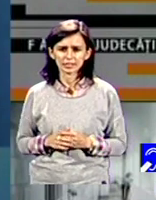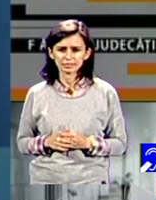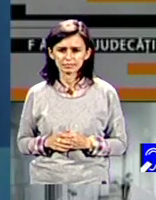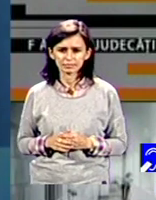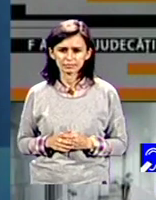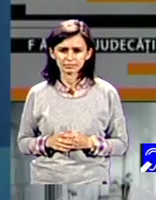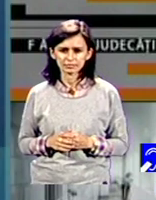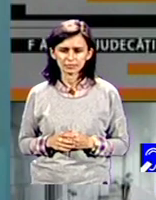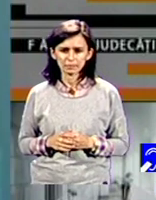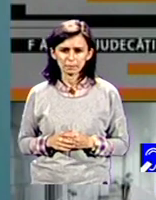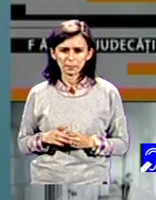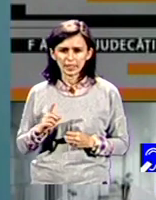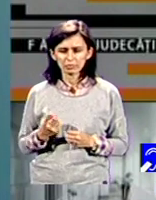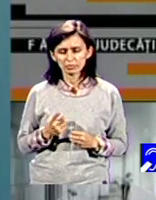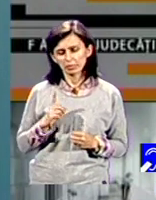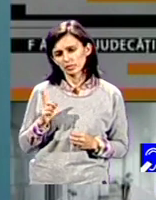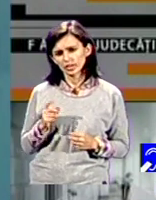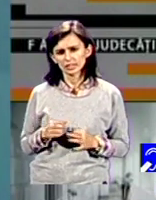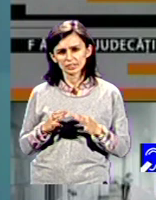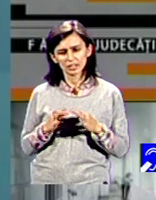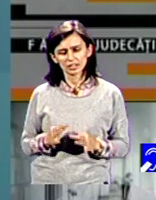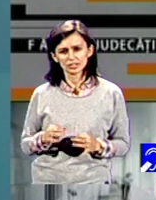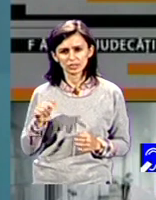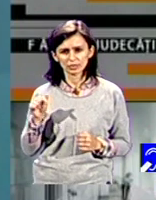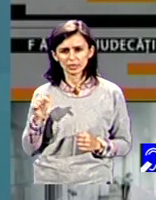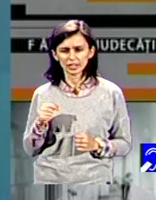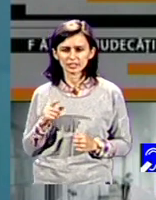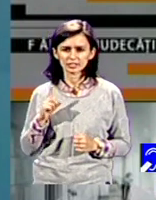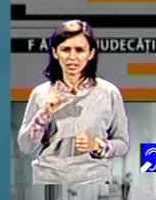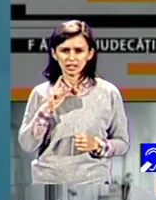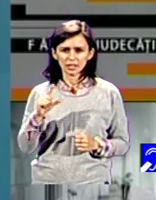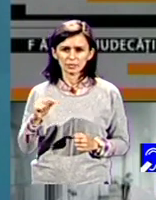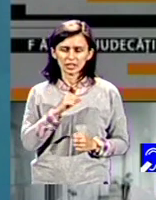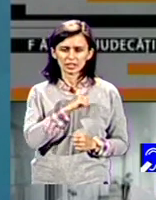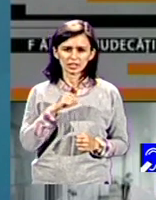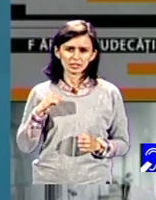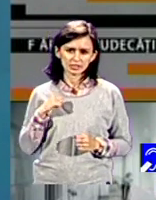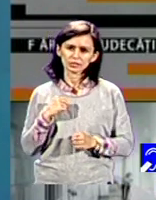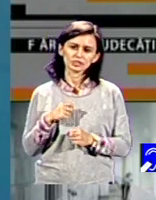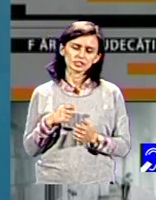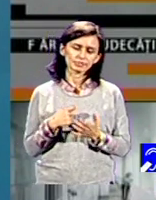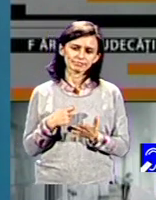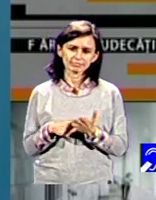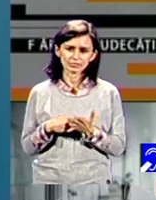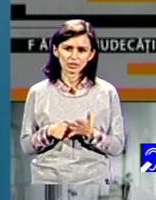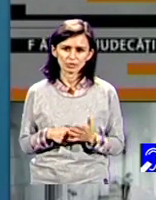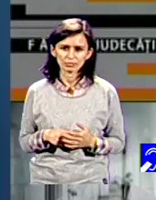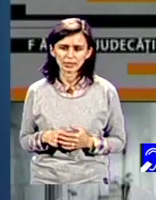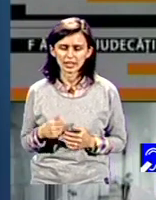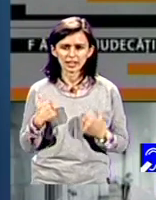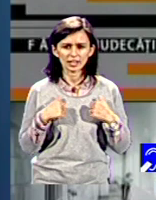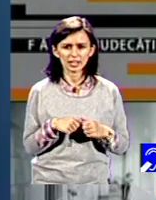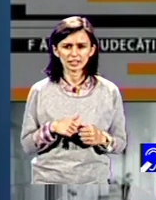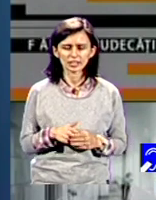de stil de modă incat să meargă singur se rezolve aceasta problema poate că ar fi existând exceptii